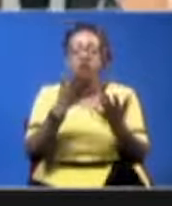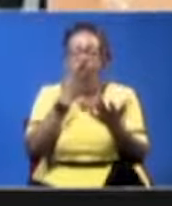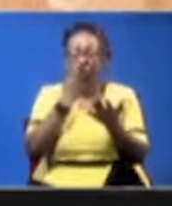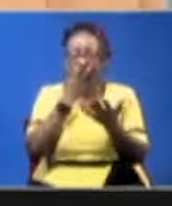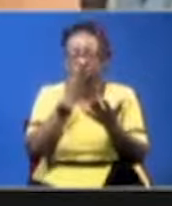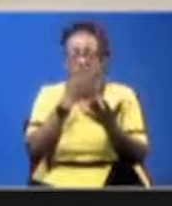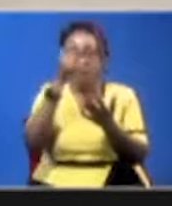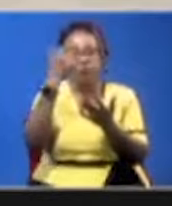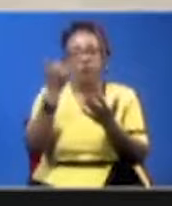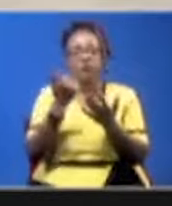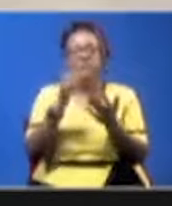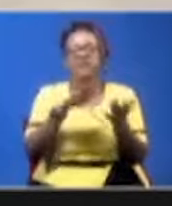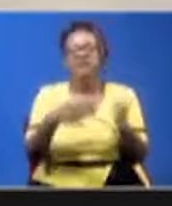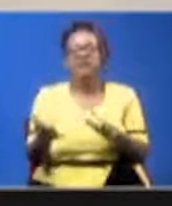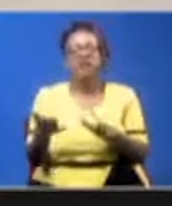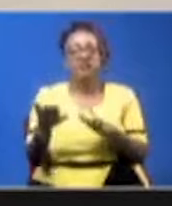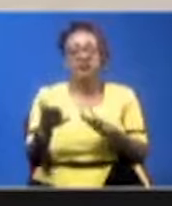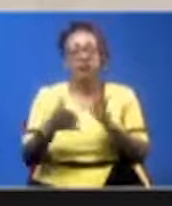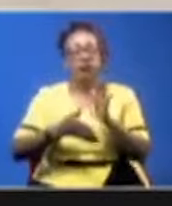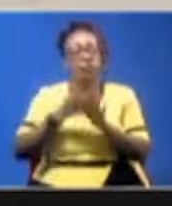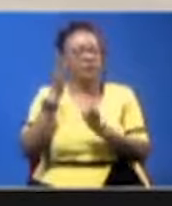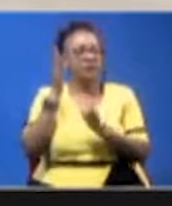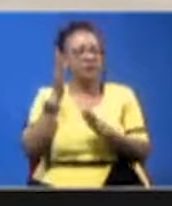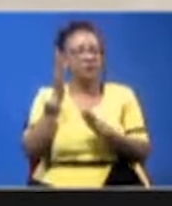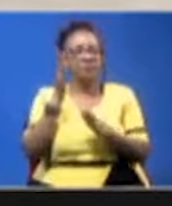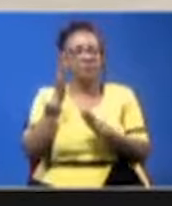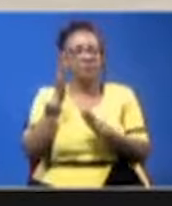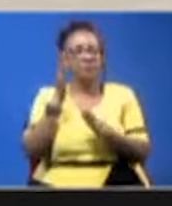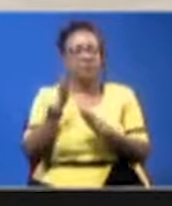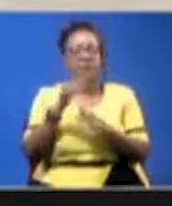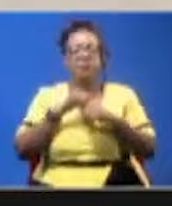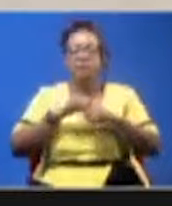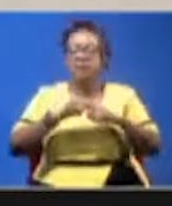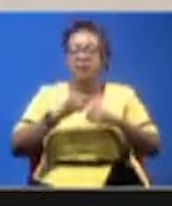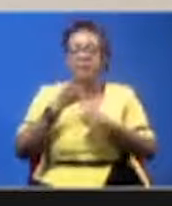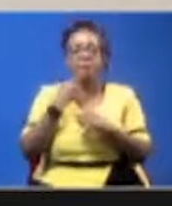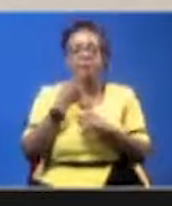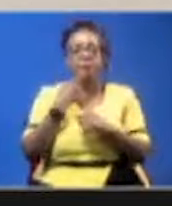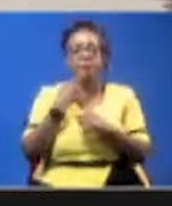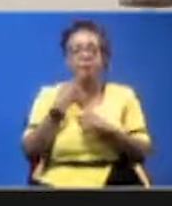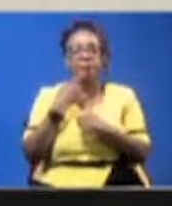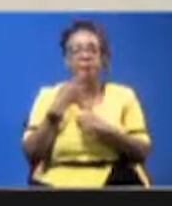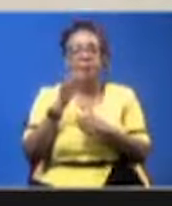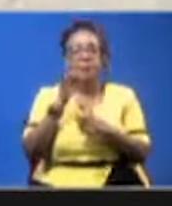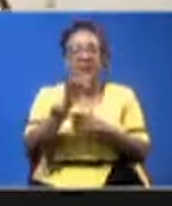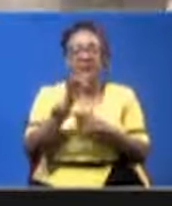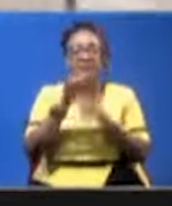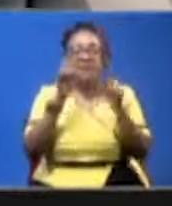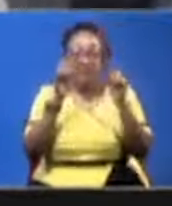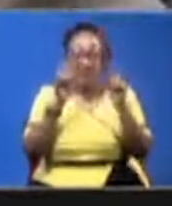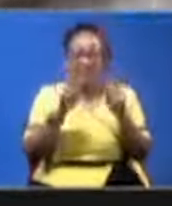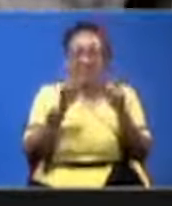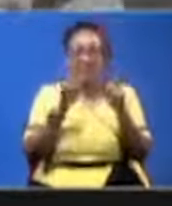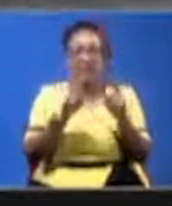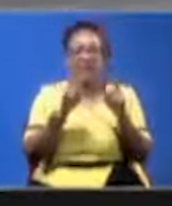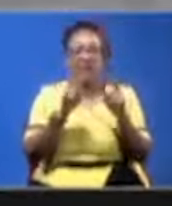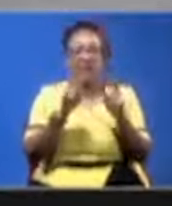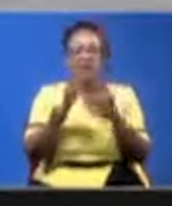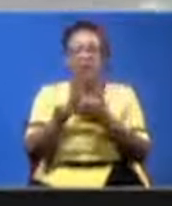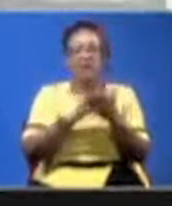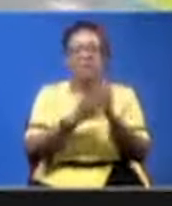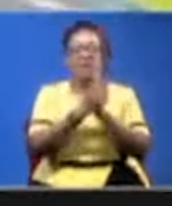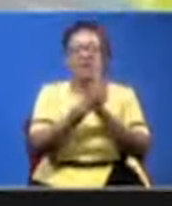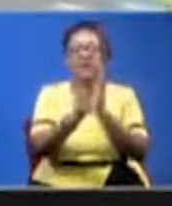wana faint ovyo ovyo. Magwiji wa mchezo huo wanasema kuwa kuendesha punda hao kunahitaji ujuzi. Mojawapo ya maarifa